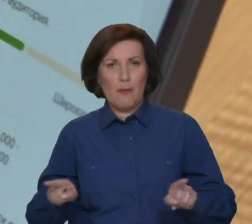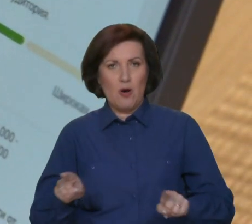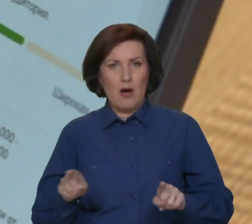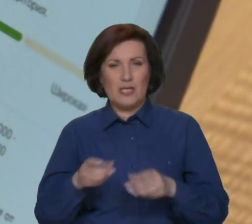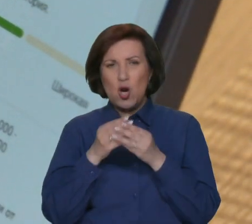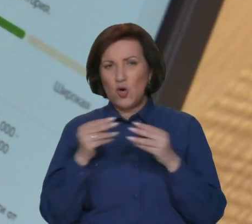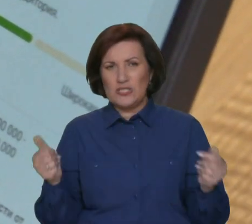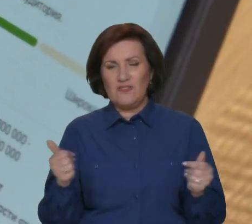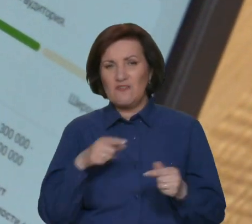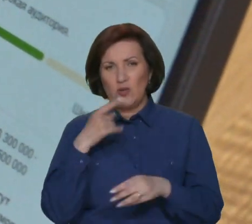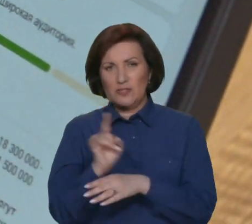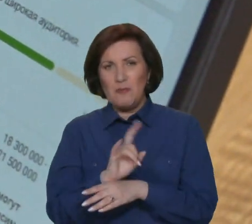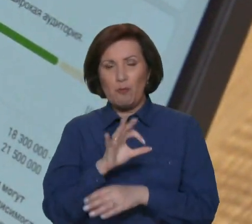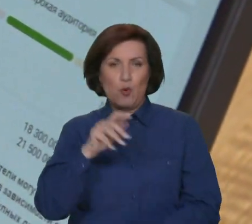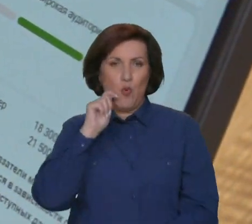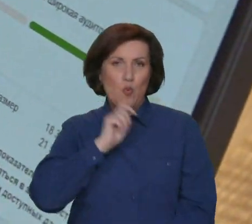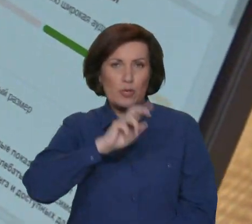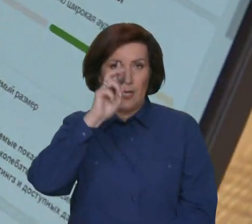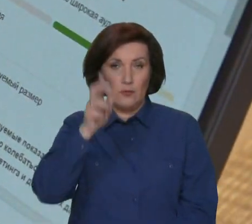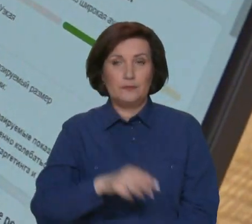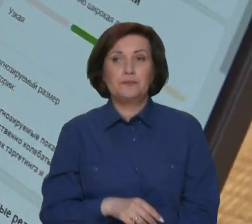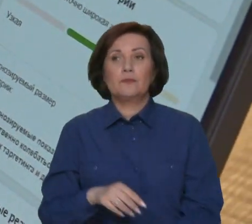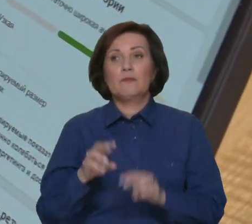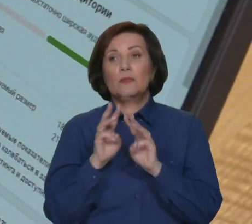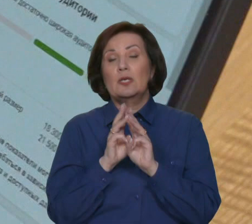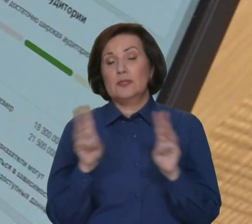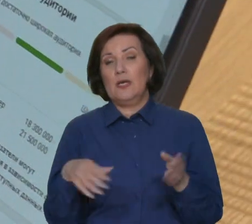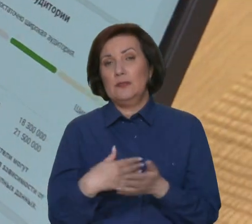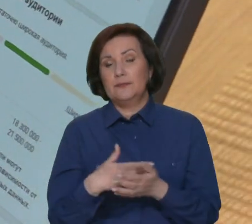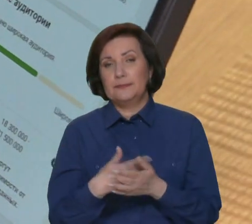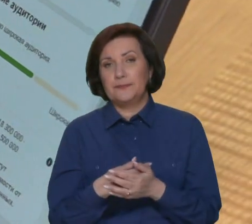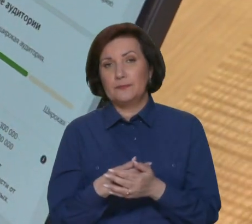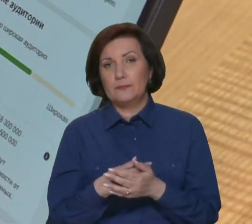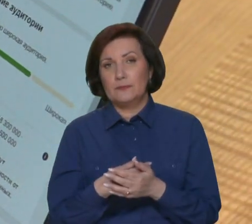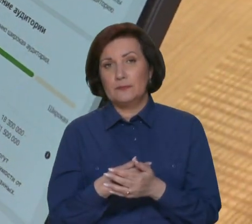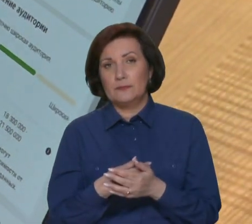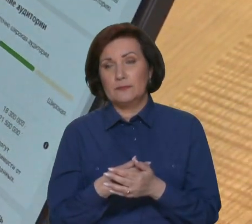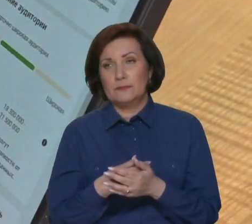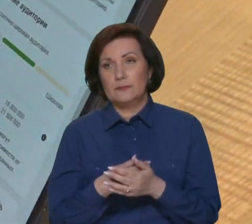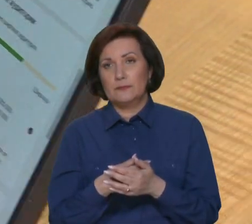розвіювання російських міфів про Україну. Так, сайт, скажімо, бюджет,